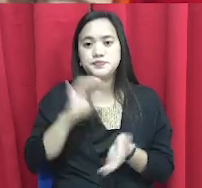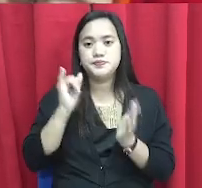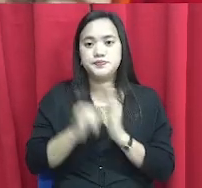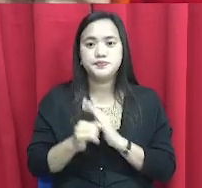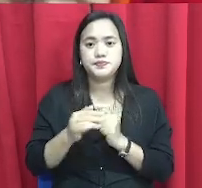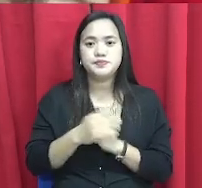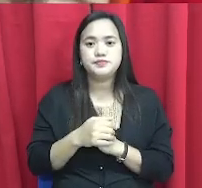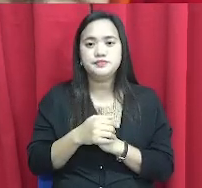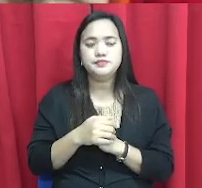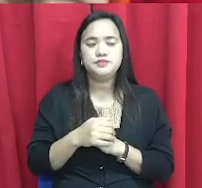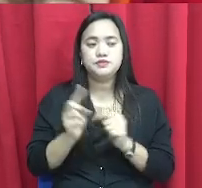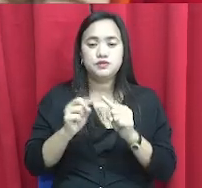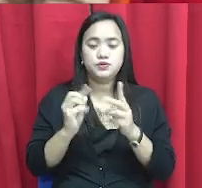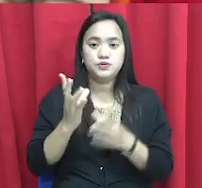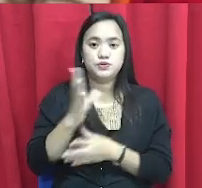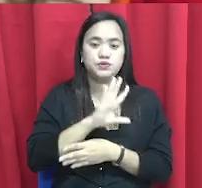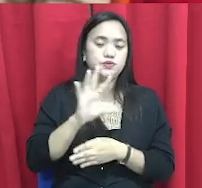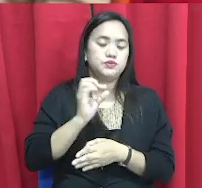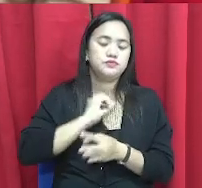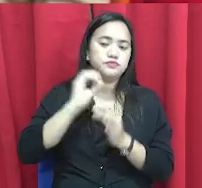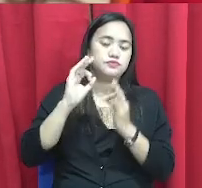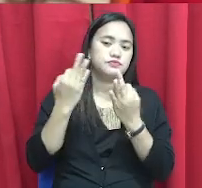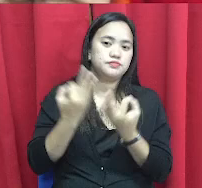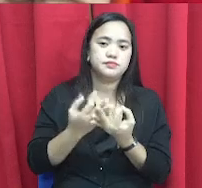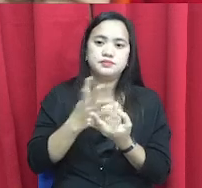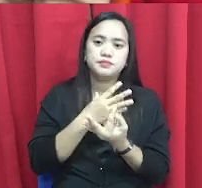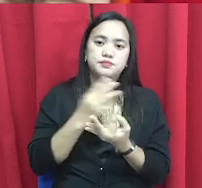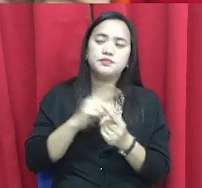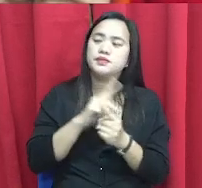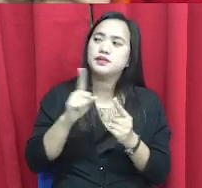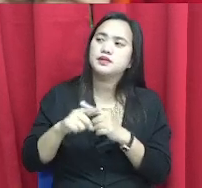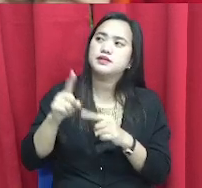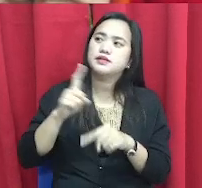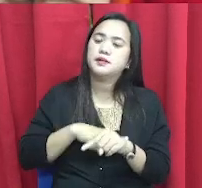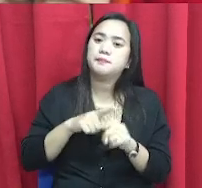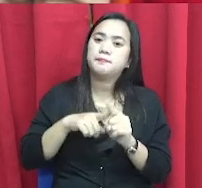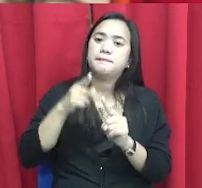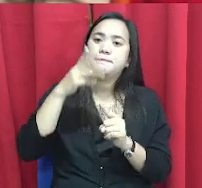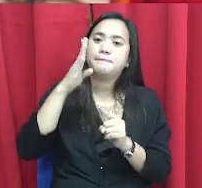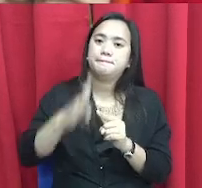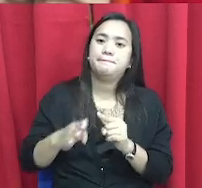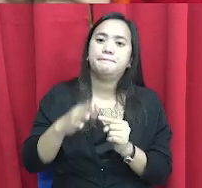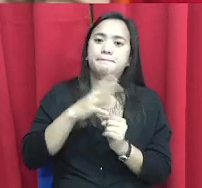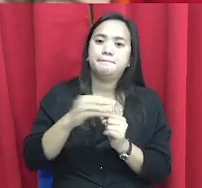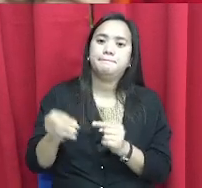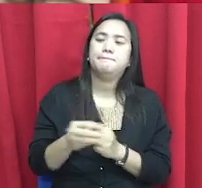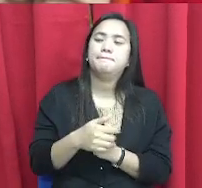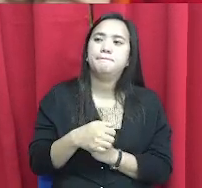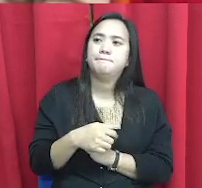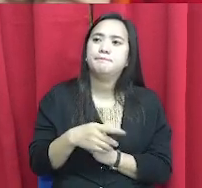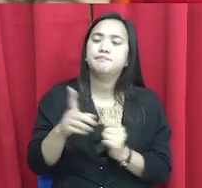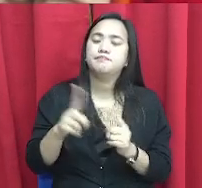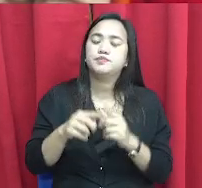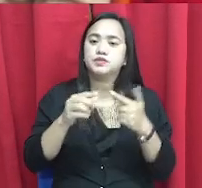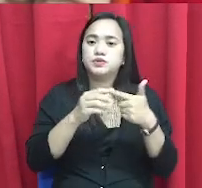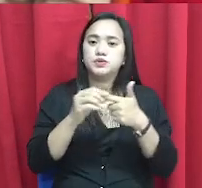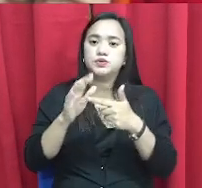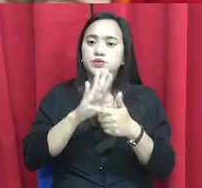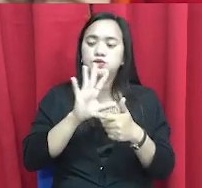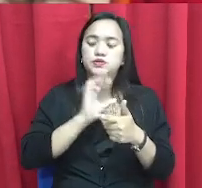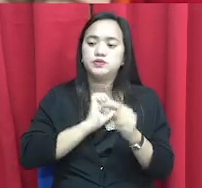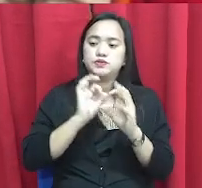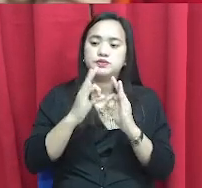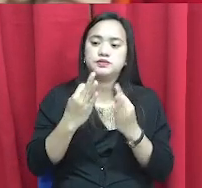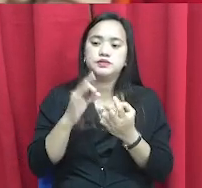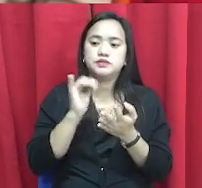katatayo ang ating pananampalataya pagdating sa Diyos lalong-lalo na pagdating sa pagl lead natin sa atin pong